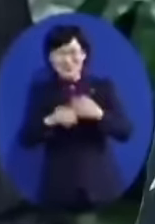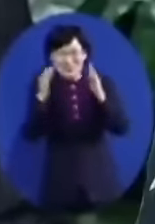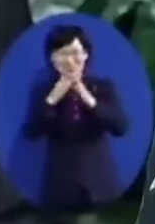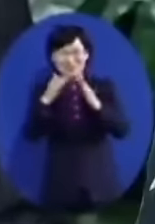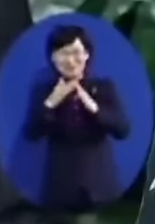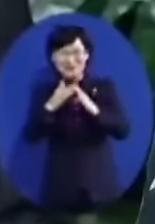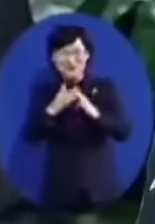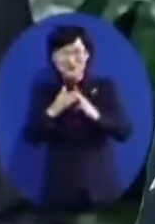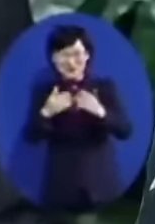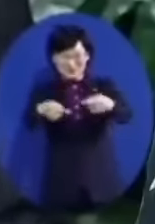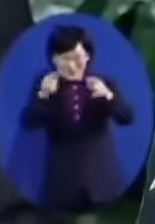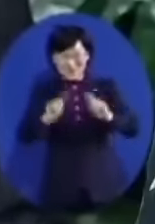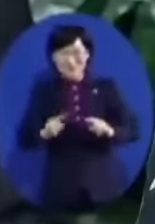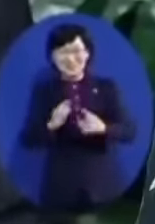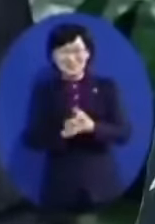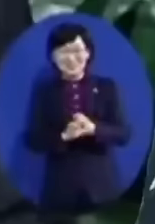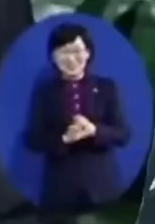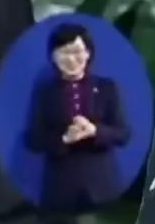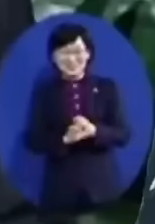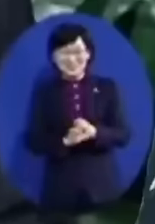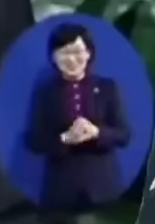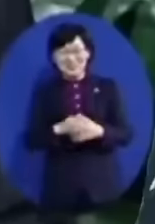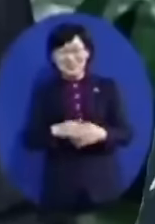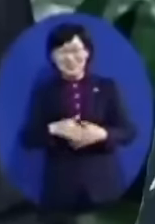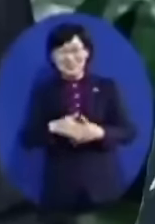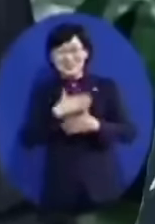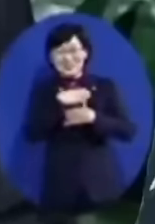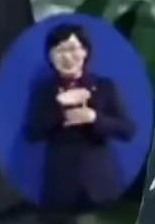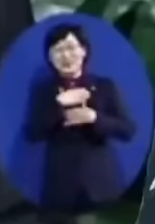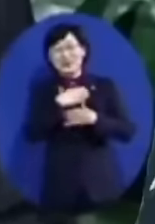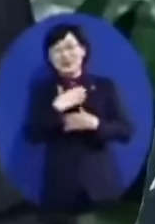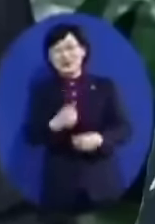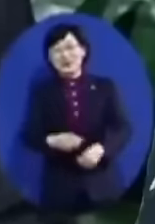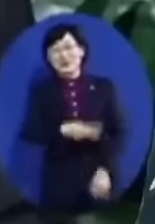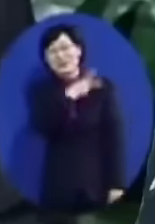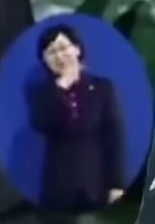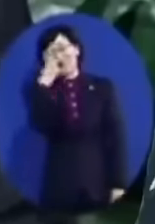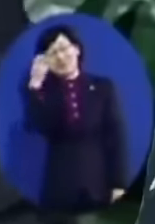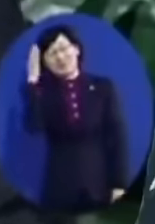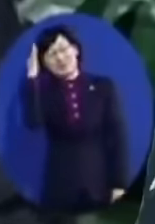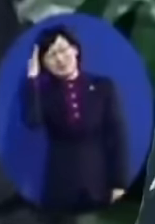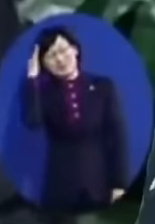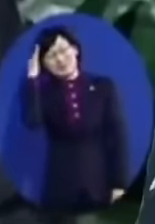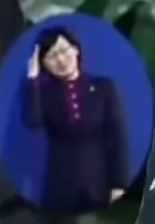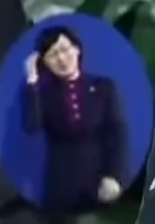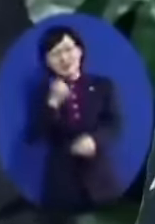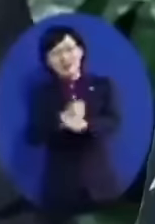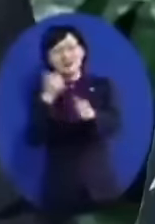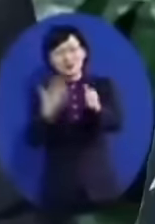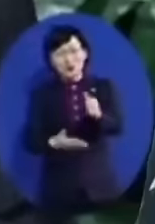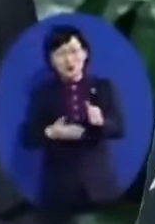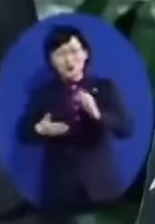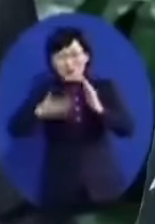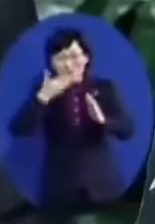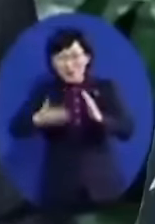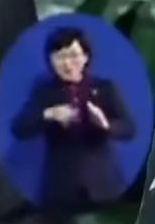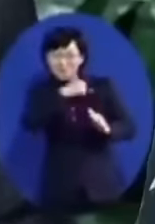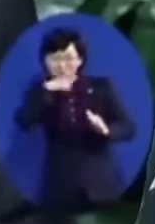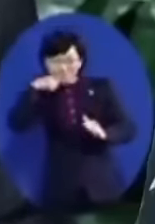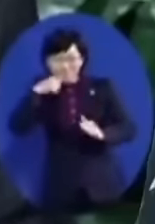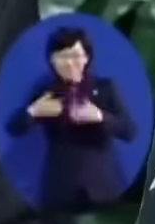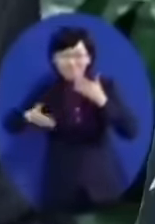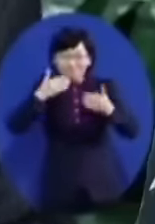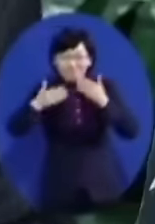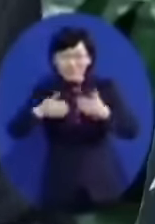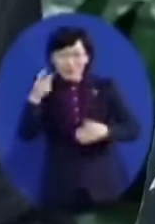데려와서 아주 푸근한 잠자리를 만들어서 자게 하고 맛있는 음식 만들어서 먹고